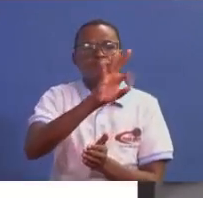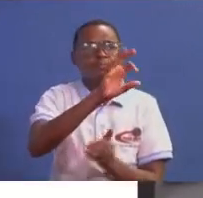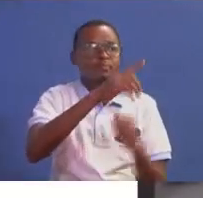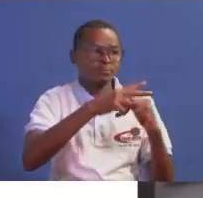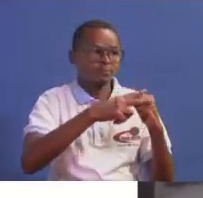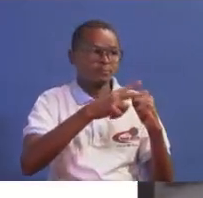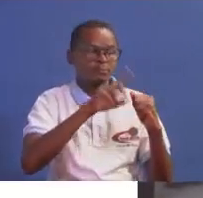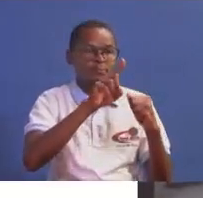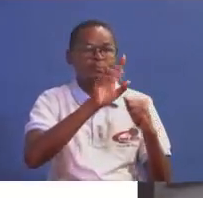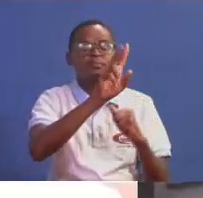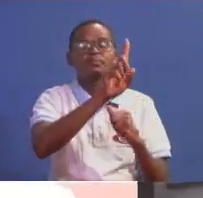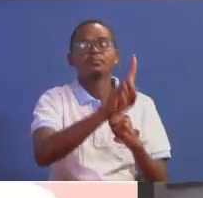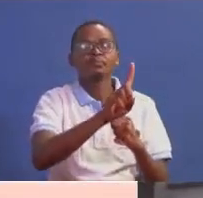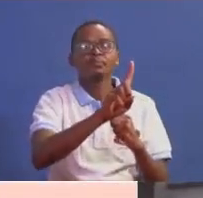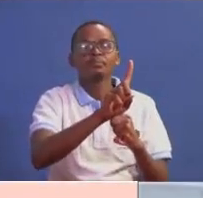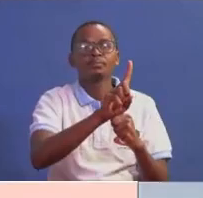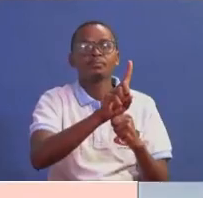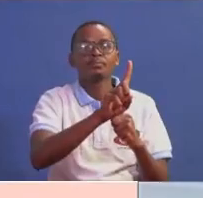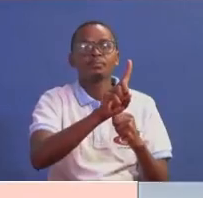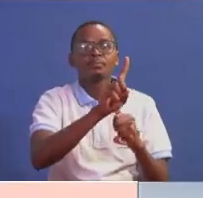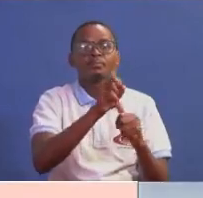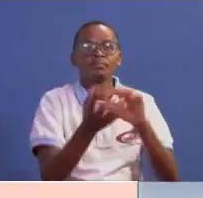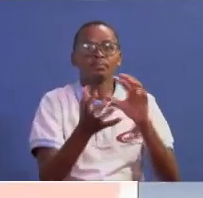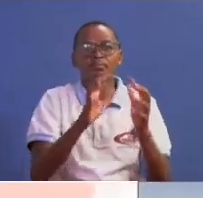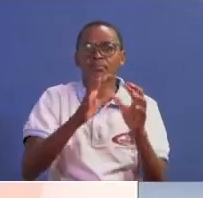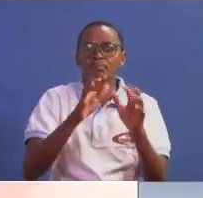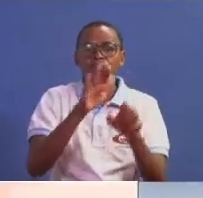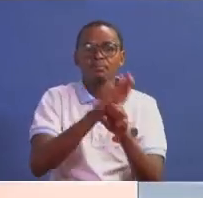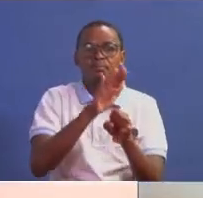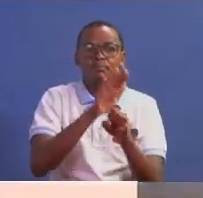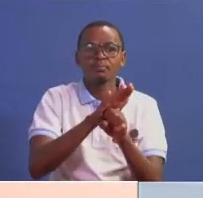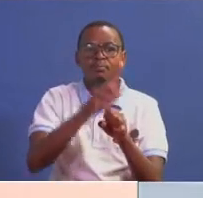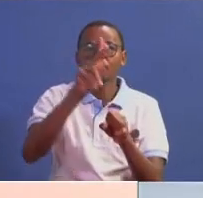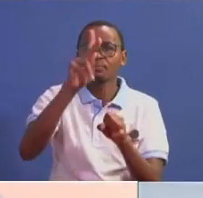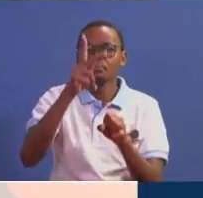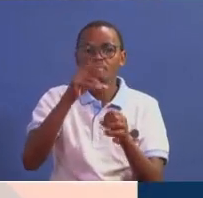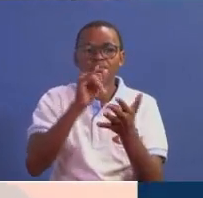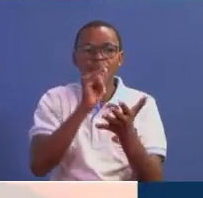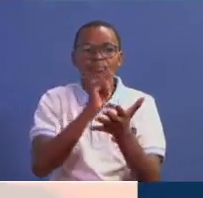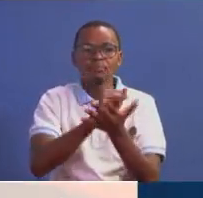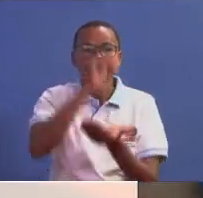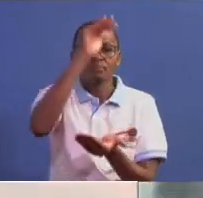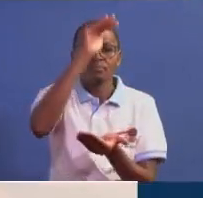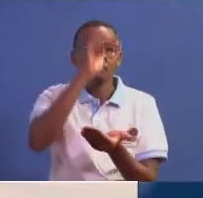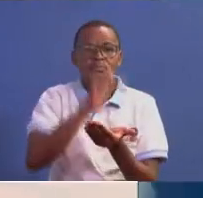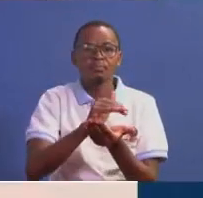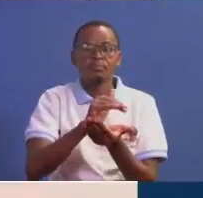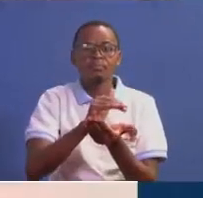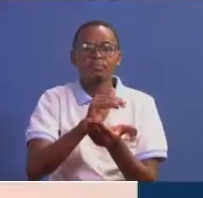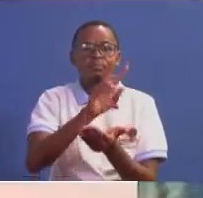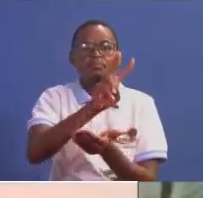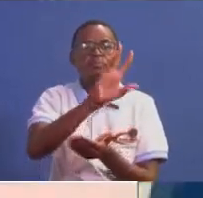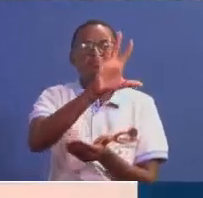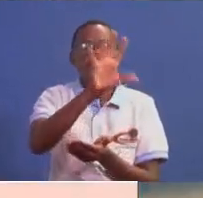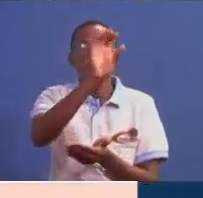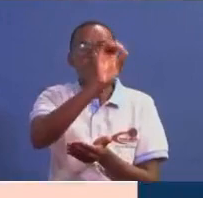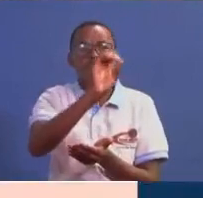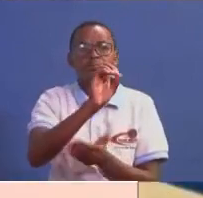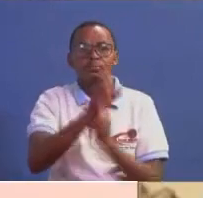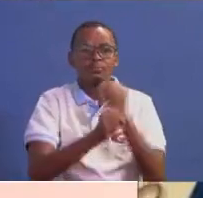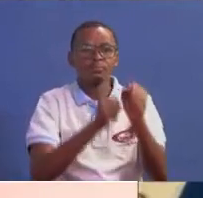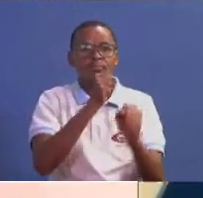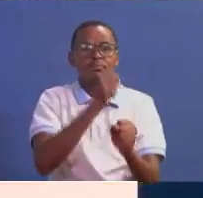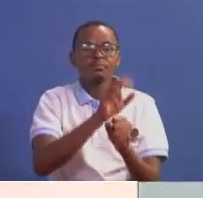bilioni 37.1 limetikisa kwa kiasi kikubwa shilingi ya Kenya ambayo imeshuka kwa takriban 25%